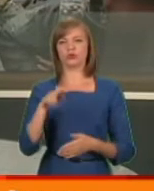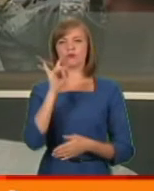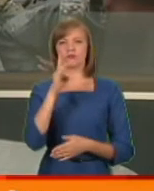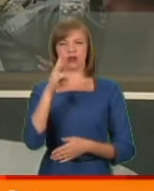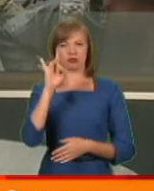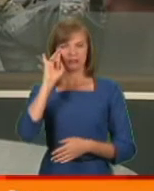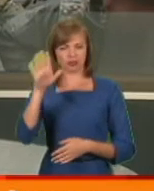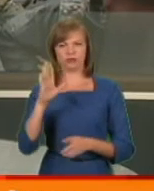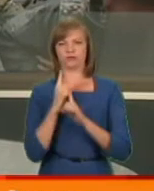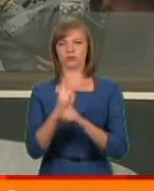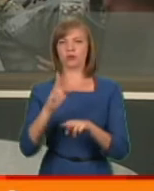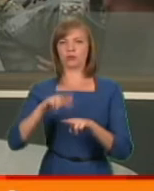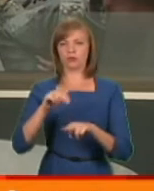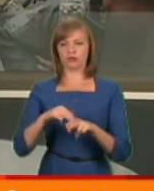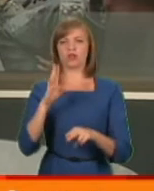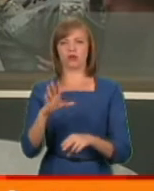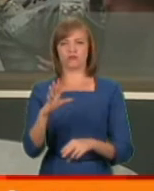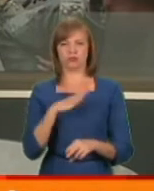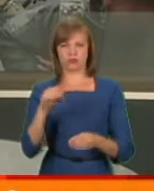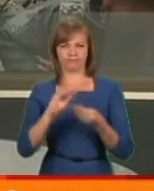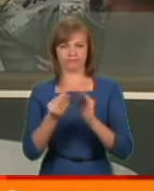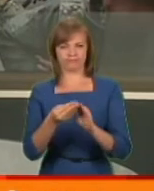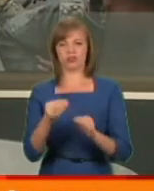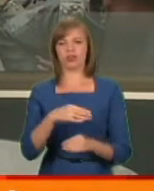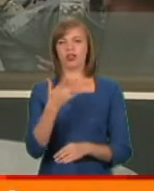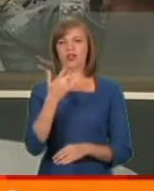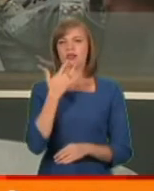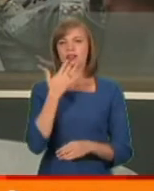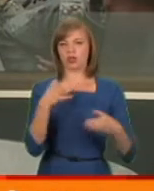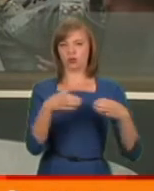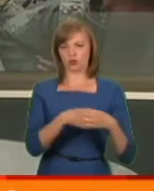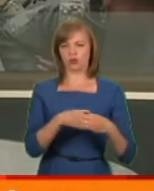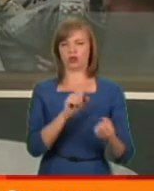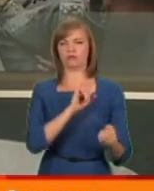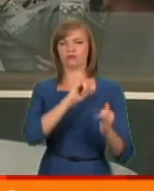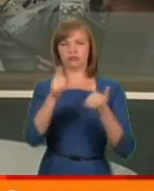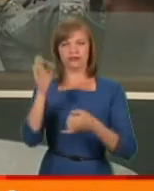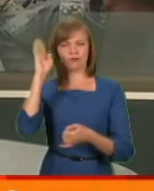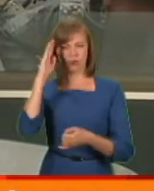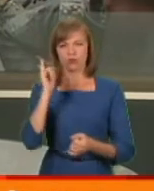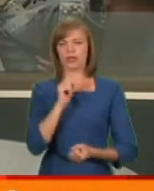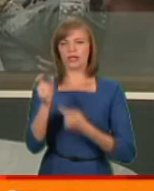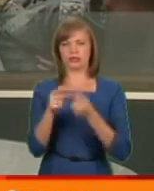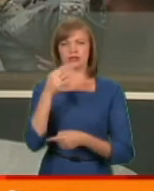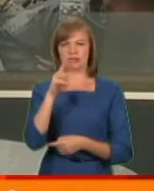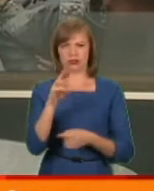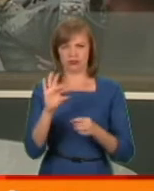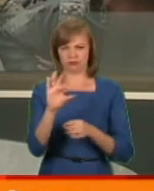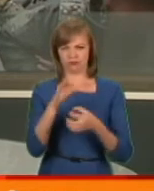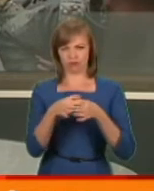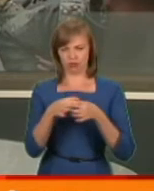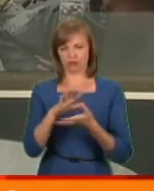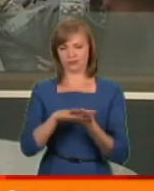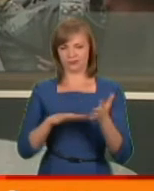в супроводі поліції та на шляху чекали перепони. Націоналісти з вікон поливали їх водою і кидали димові шашки.